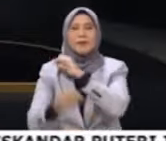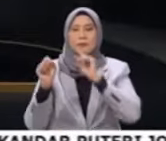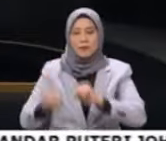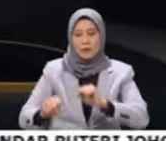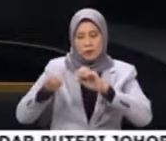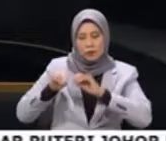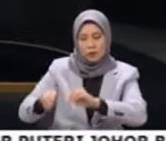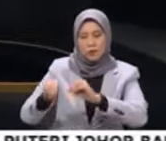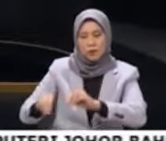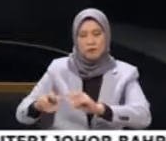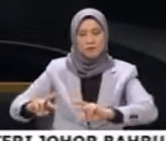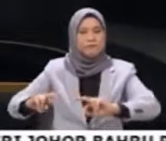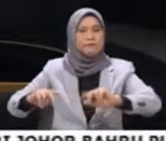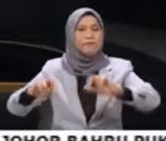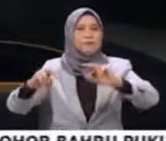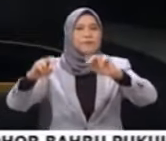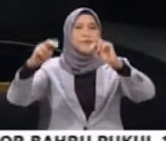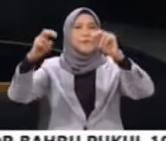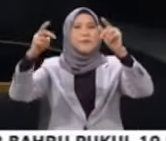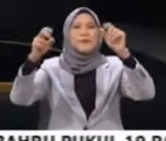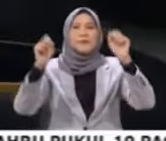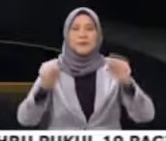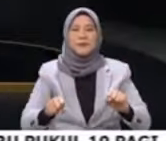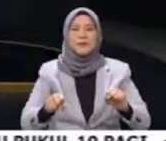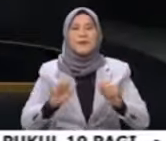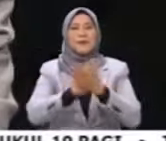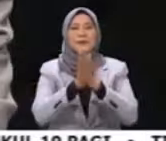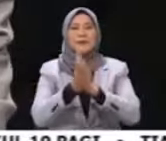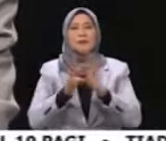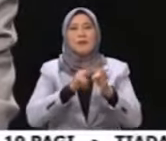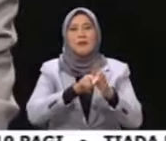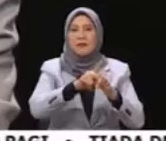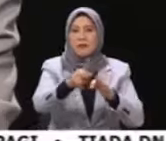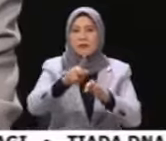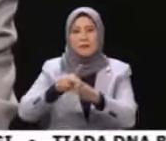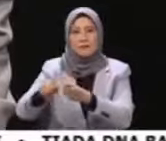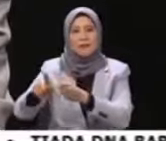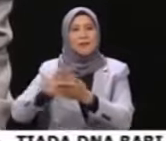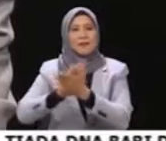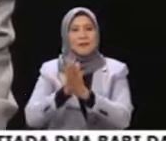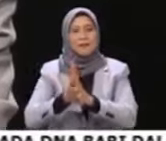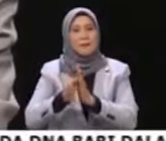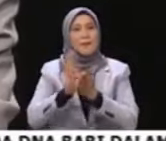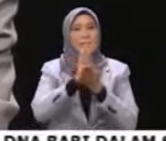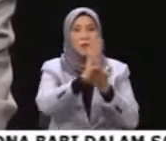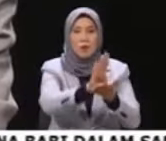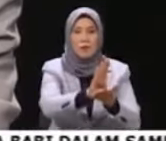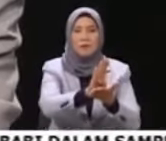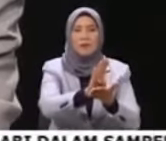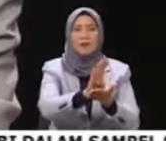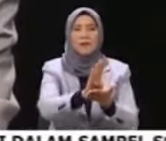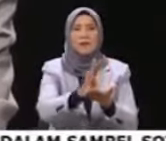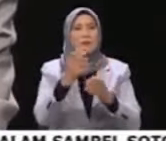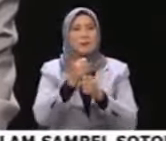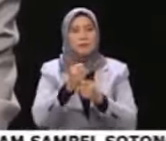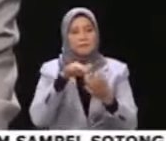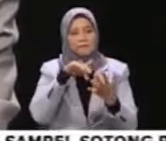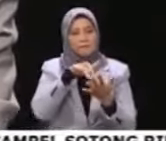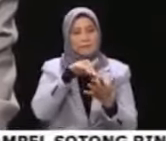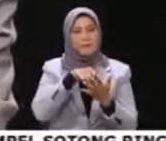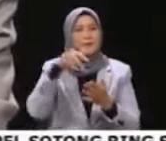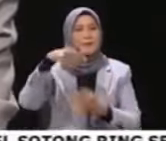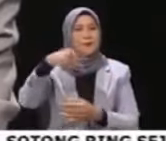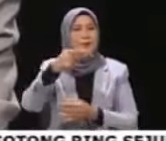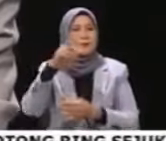dia, kita bina dia, semua dia supaya jadi profesional, sampai kita hantar bagi scholarship pada dia, sampai dia ada PhD holder